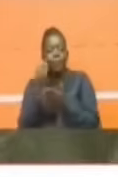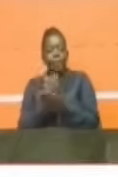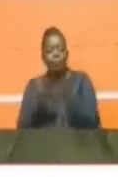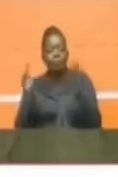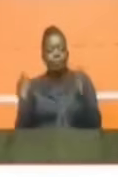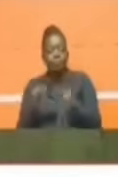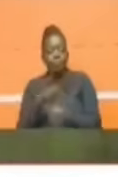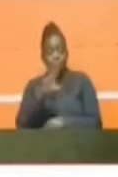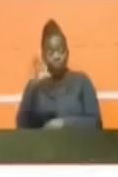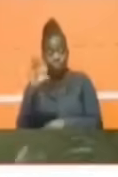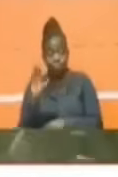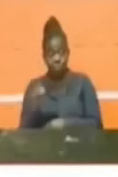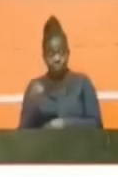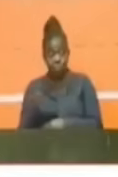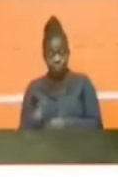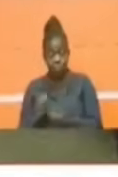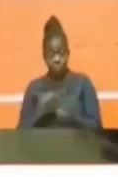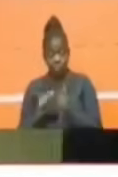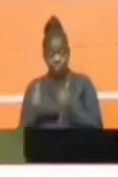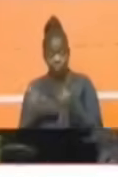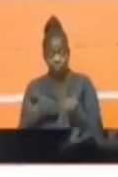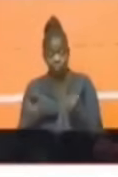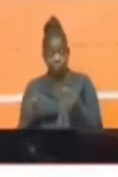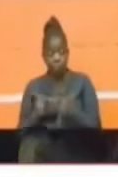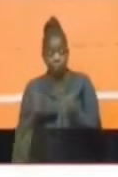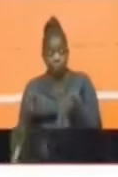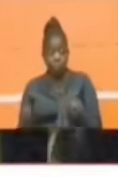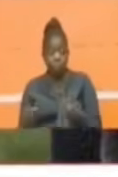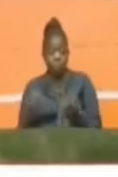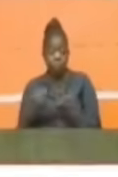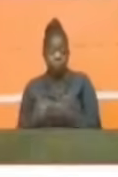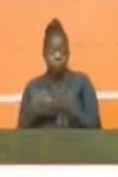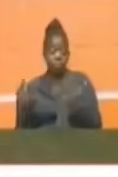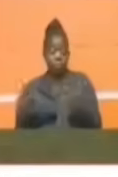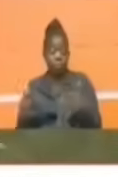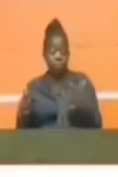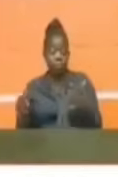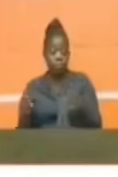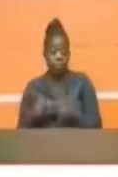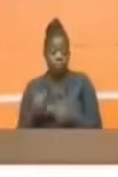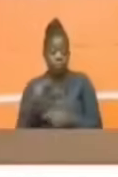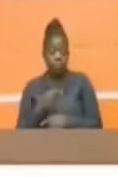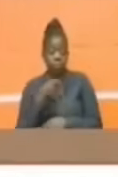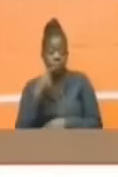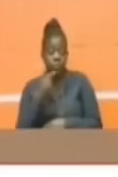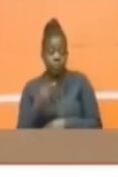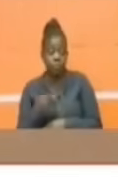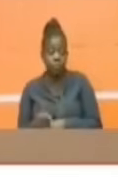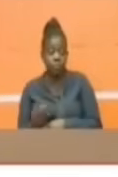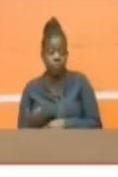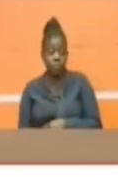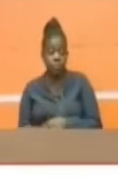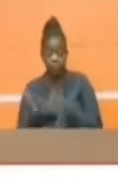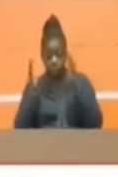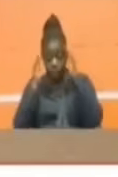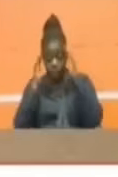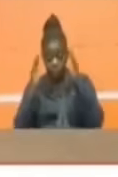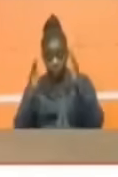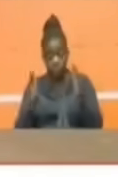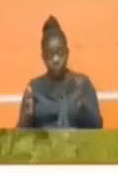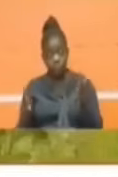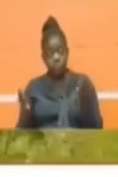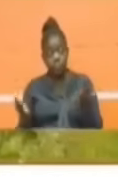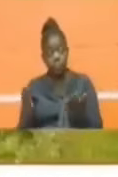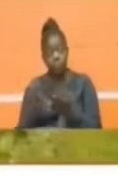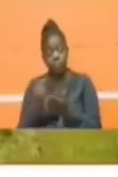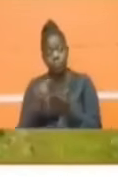Afrika. Omuzanyo gw'emmotoka z'empaka gw'egomu ku mizanyo egitwala ssente mpitirivu era ye Ambrose Viola agamba nti essira lisibe ku bavuzi